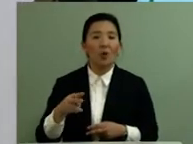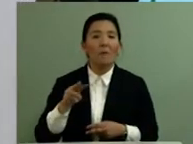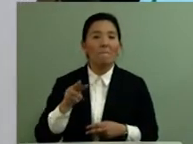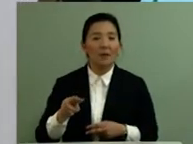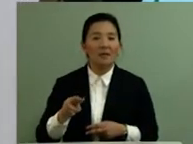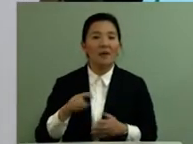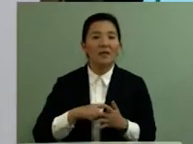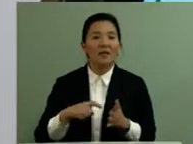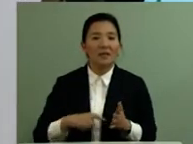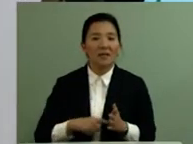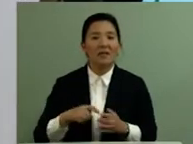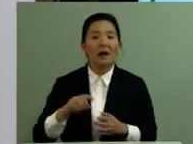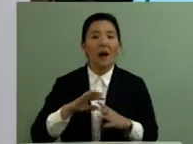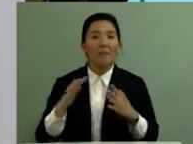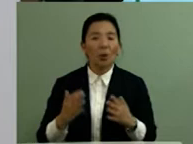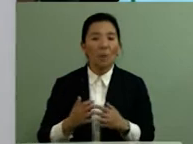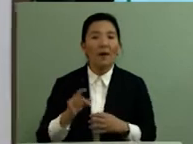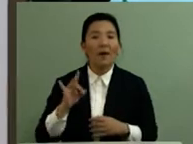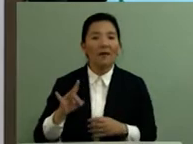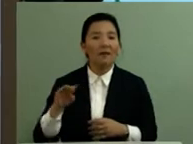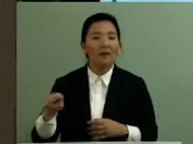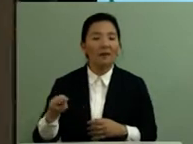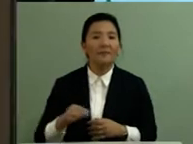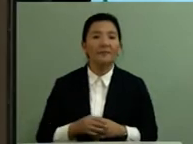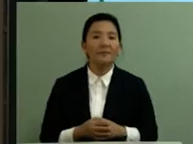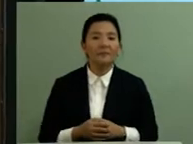масса разделить на объем РТ.